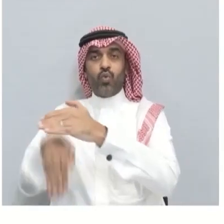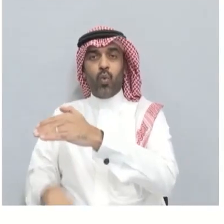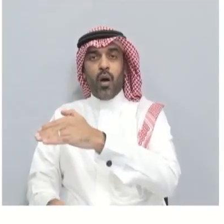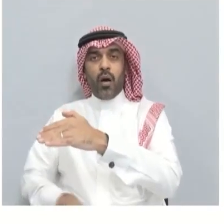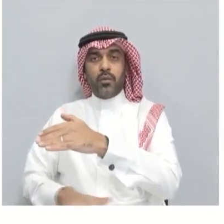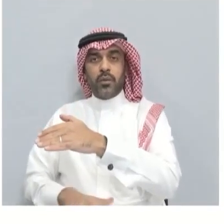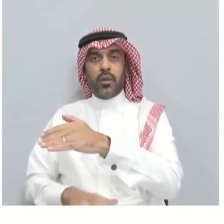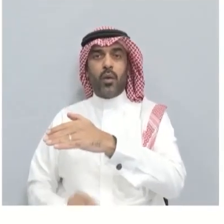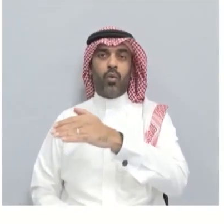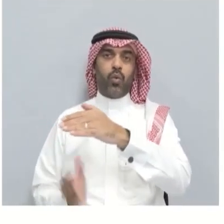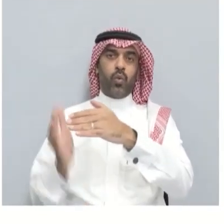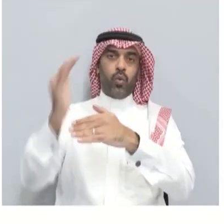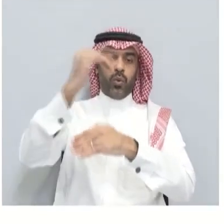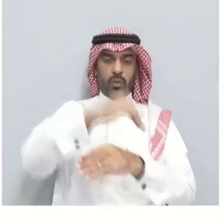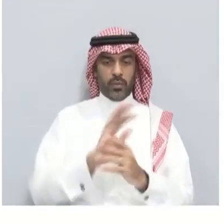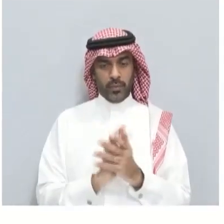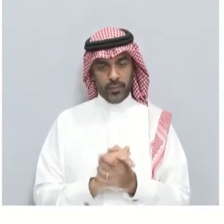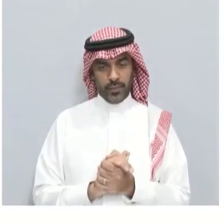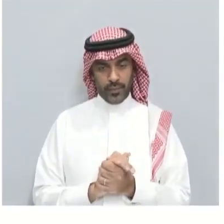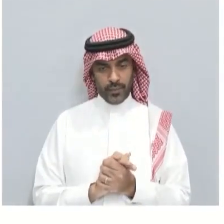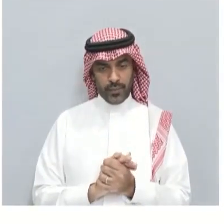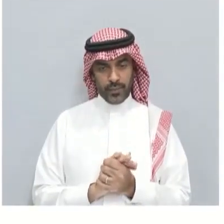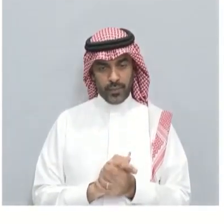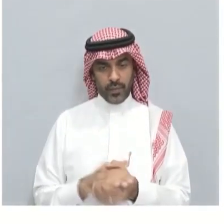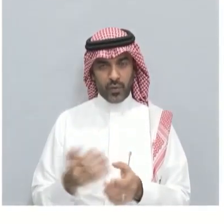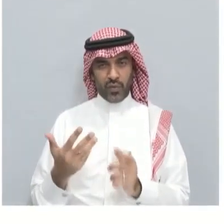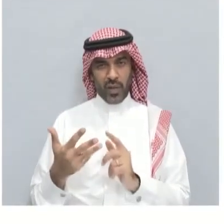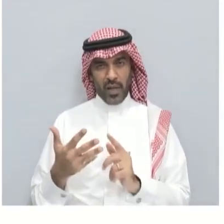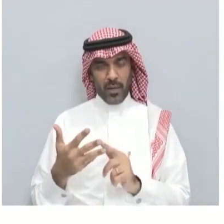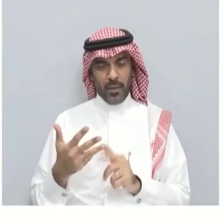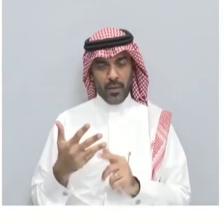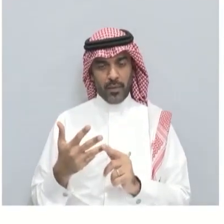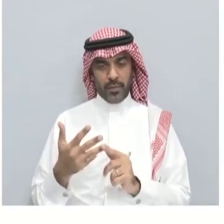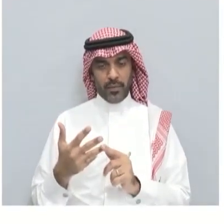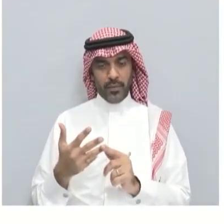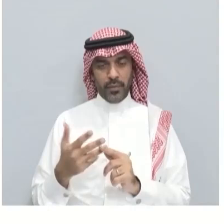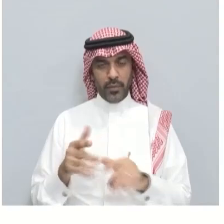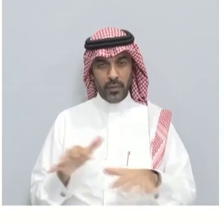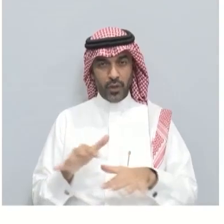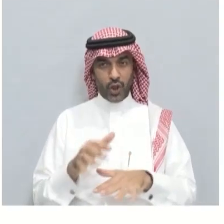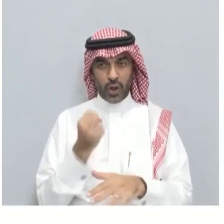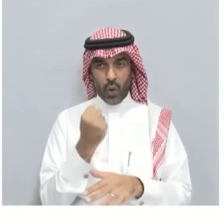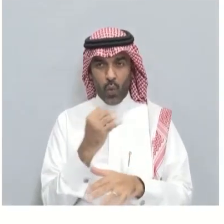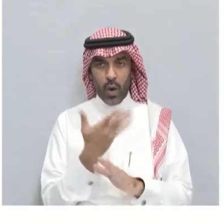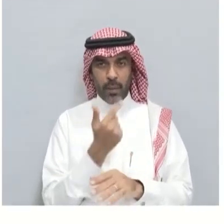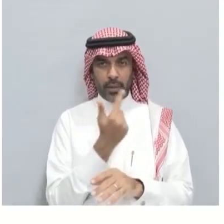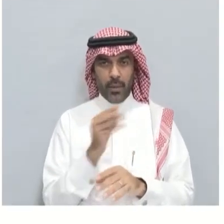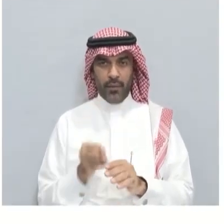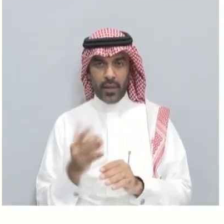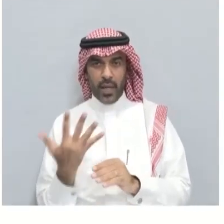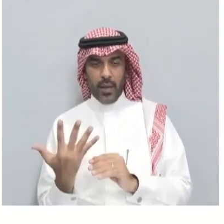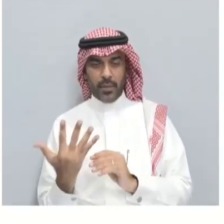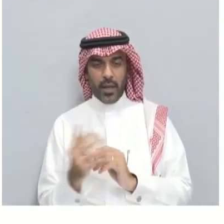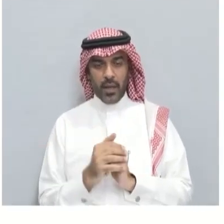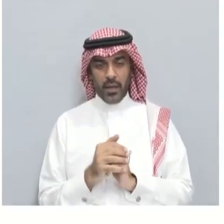سويا اربعه يحرر الزلزال الذي قوته سبعه ف5 من على مقياس رختر طاقه تعادل 32